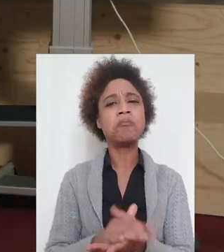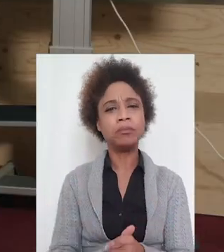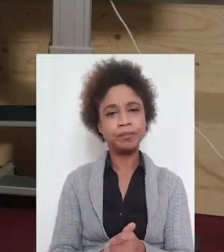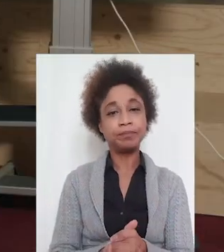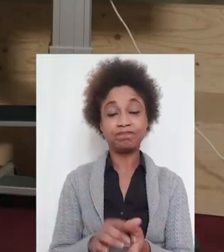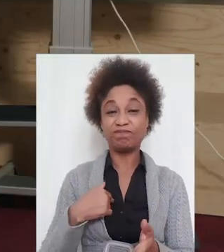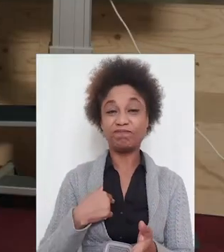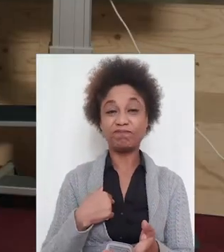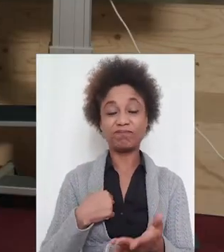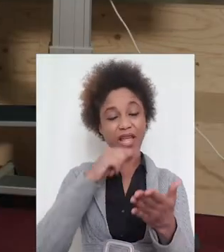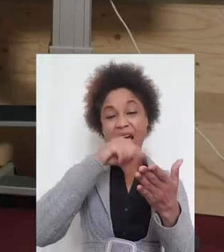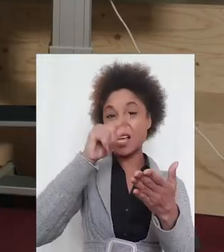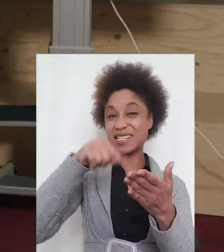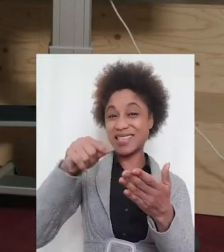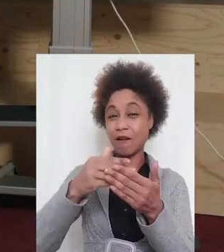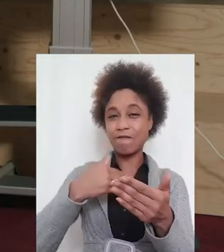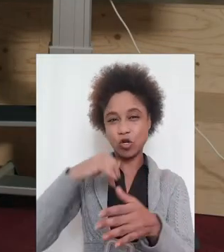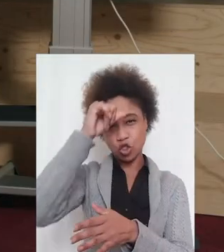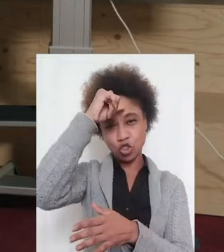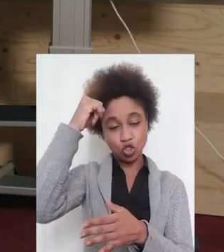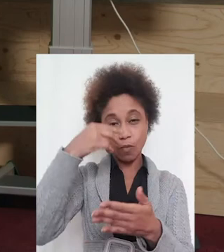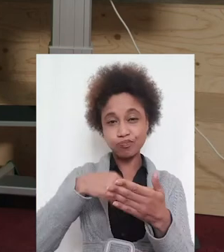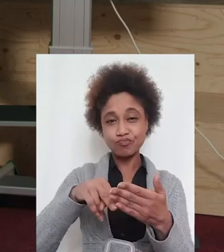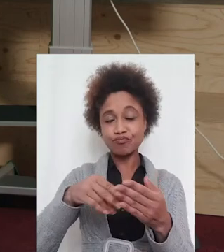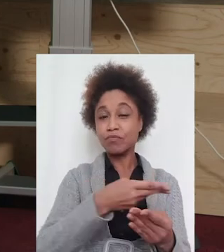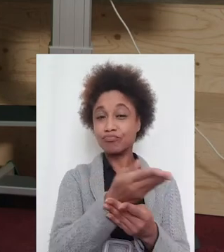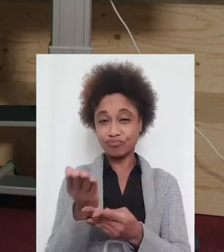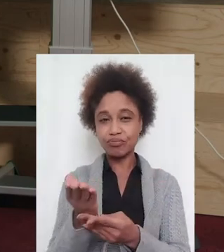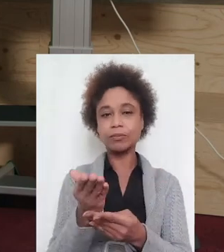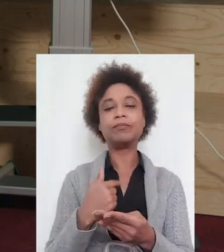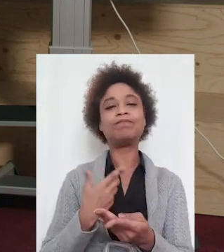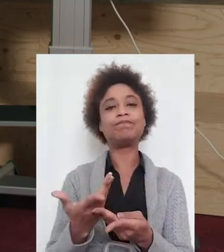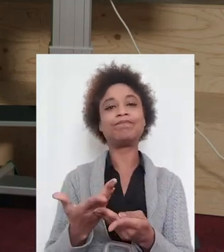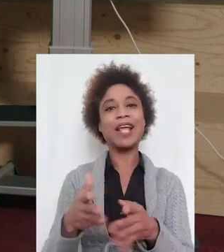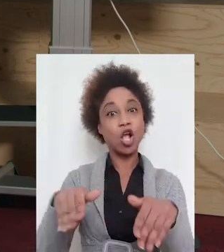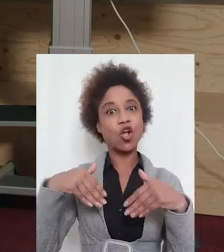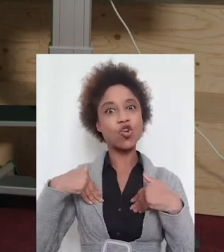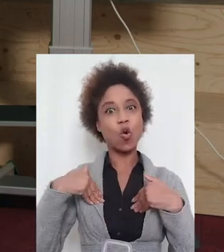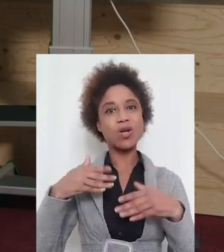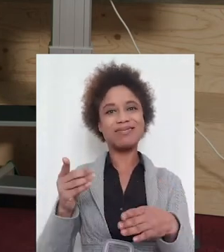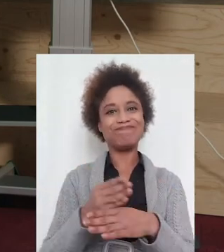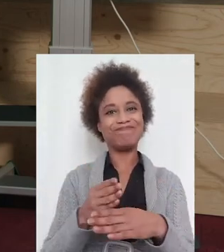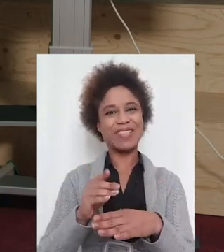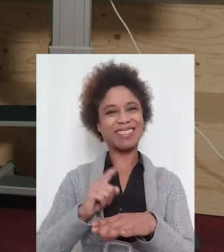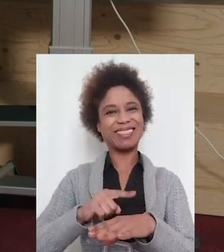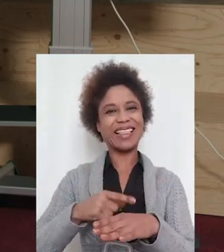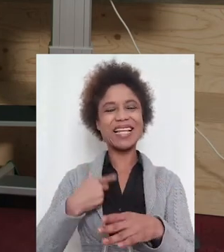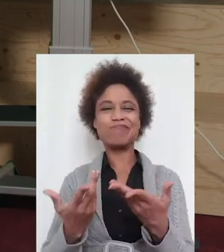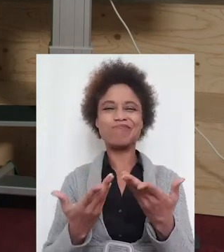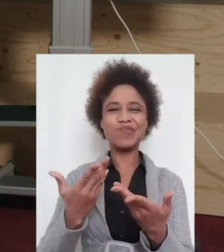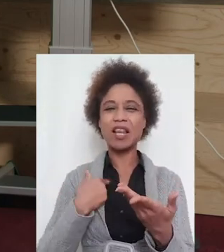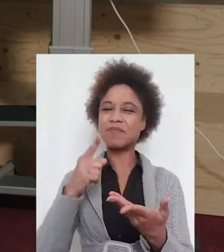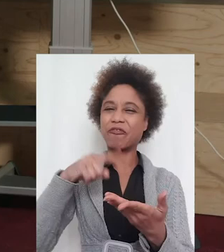Volgens een enquête die voor de zomer bij de ondertekenaars is uitgezet, in coronatijd, dus dat kan een beetje een vertekend beeld